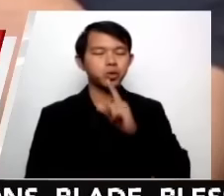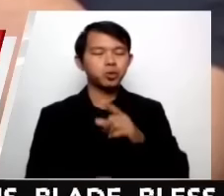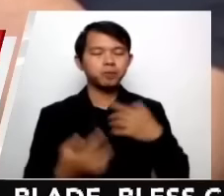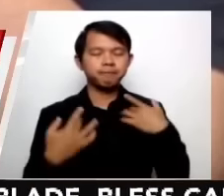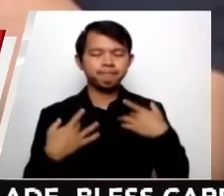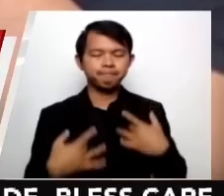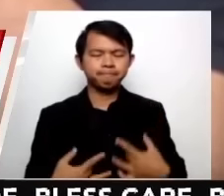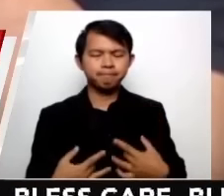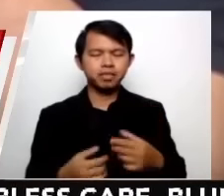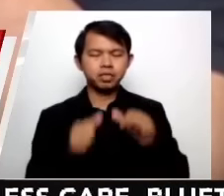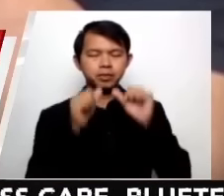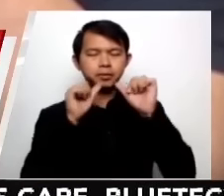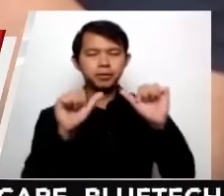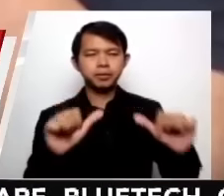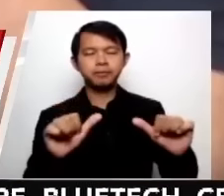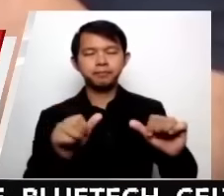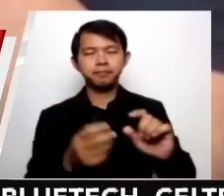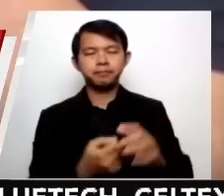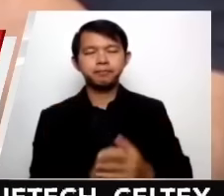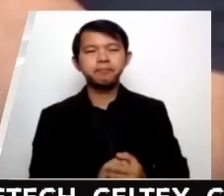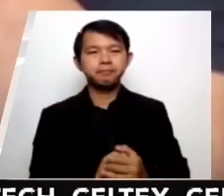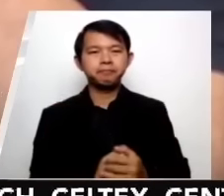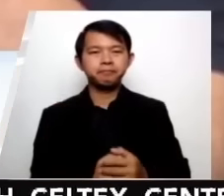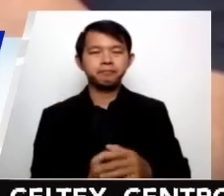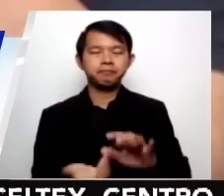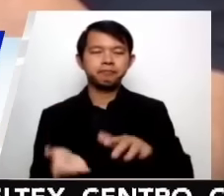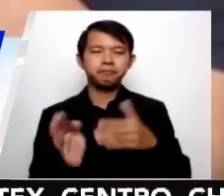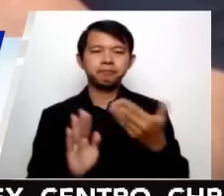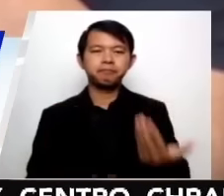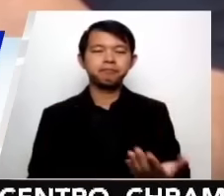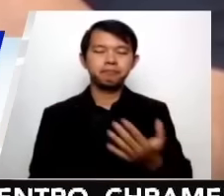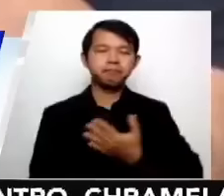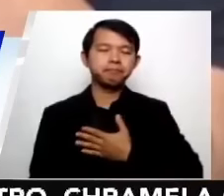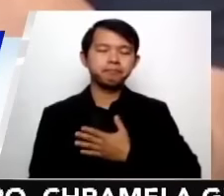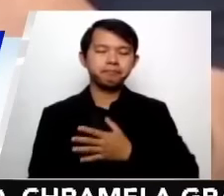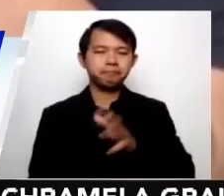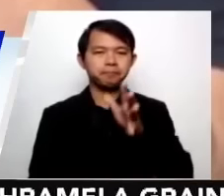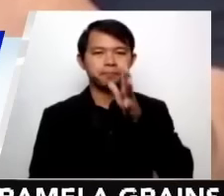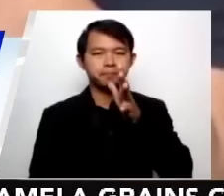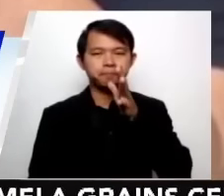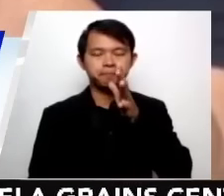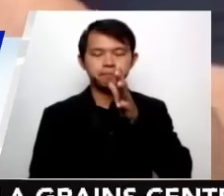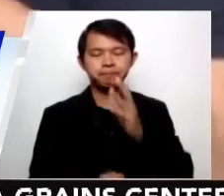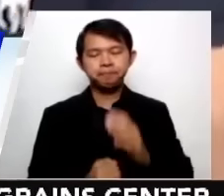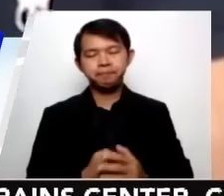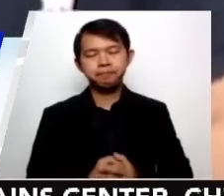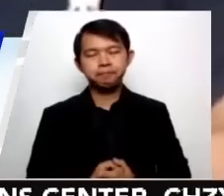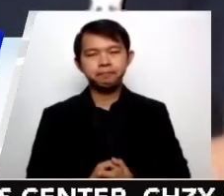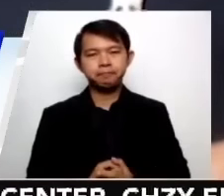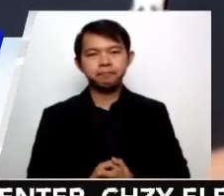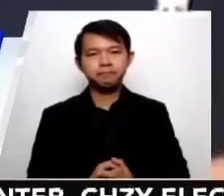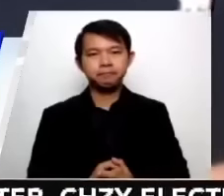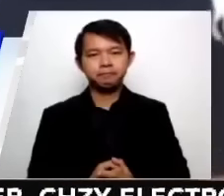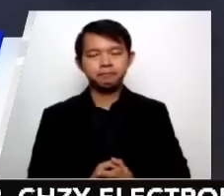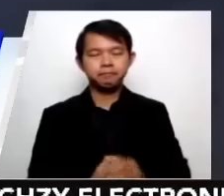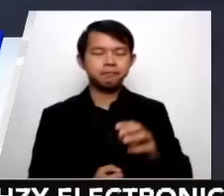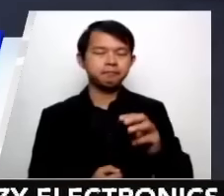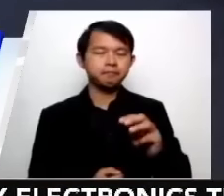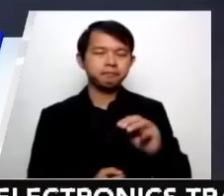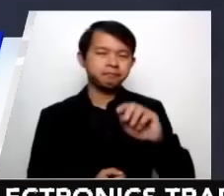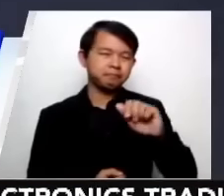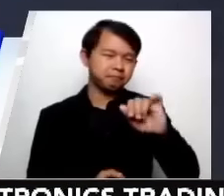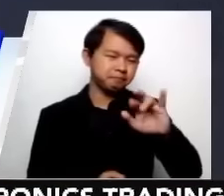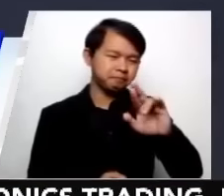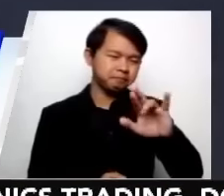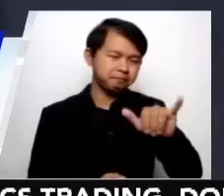announce the untimely passing of my nanay, Mary Jane Gok, better